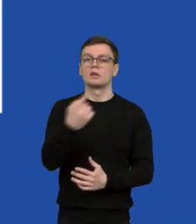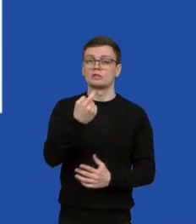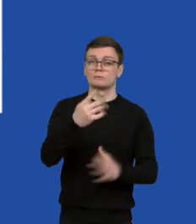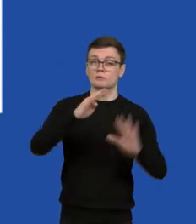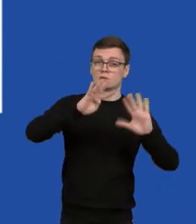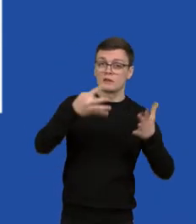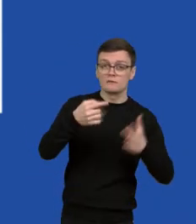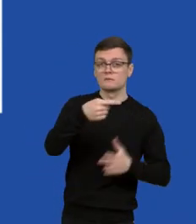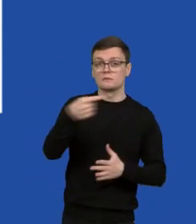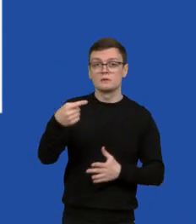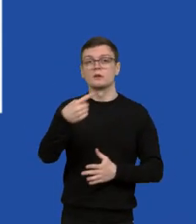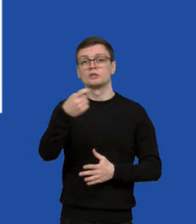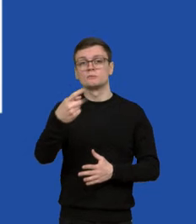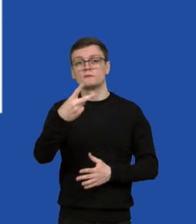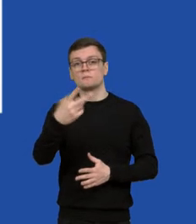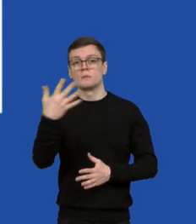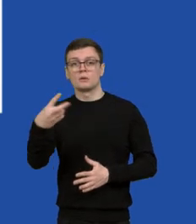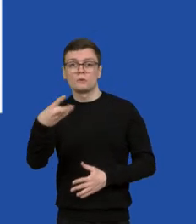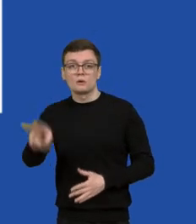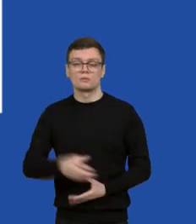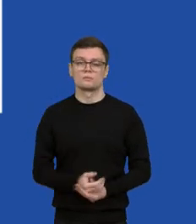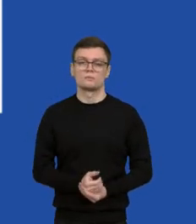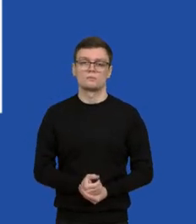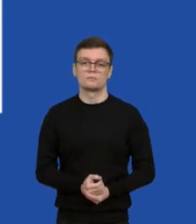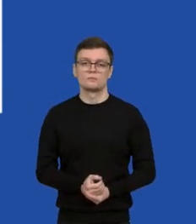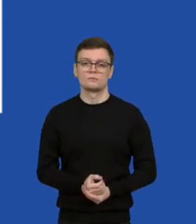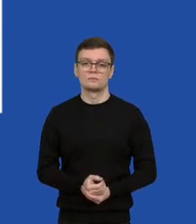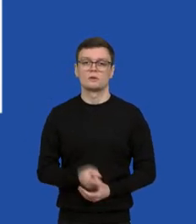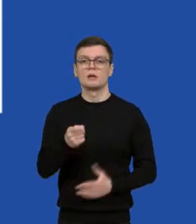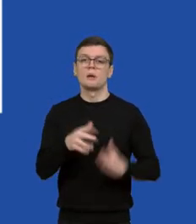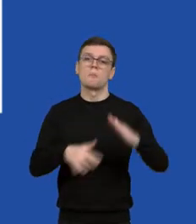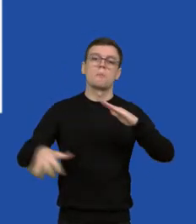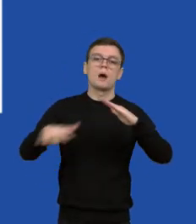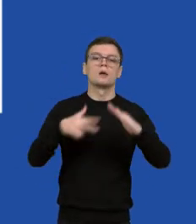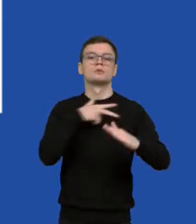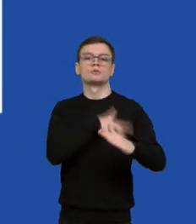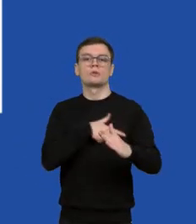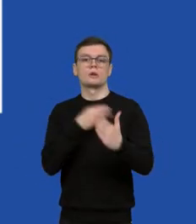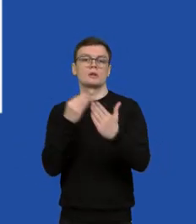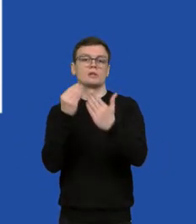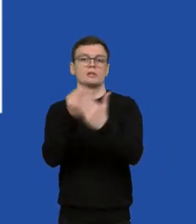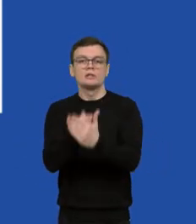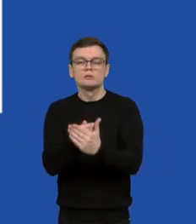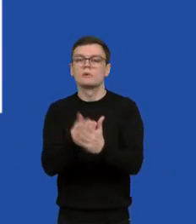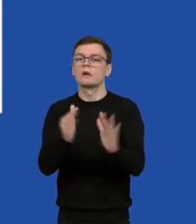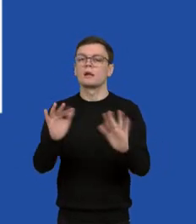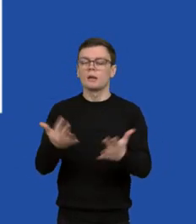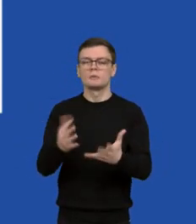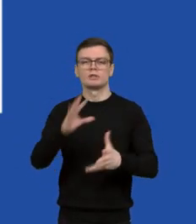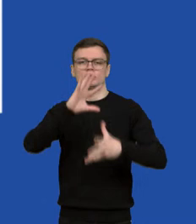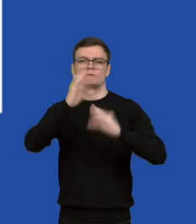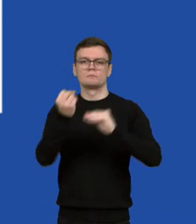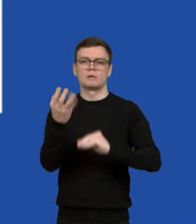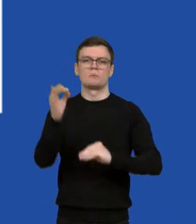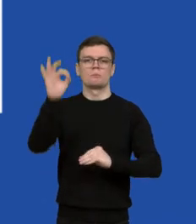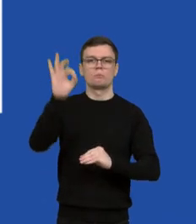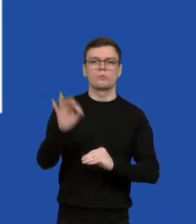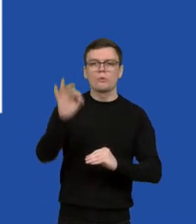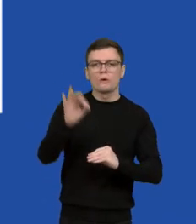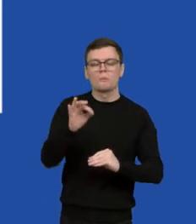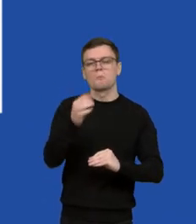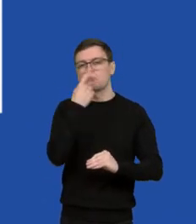iki 125 eurų. Visų šių bazinių socialinių išmokų dydžiai šiemet padidėtų apie 15% palyginus su